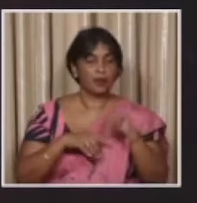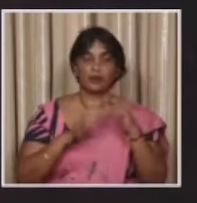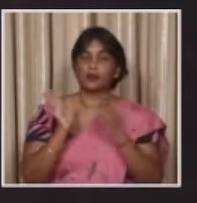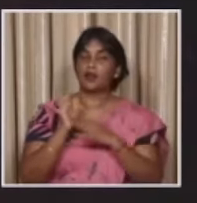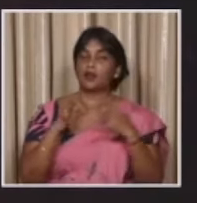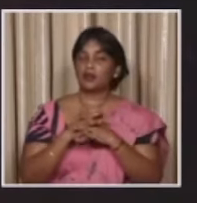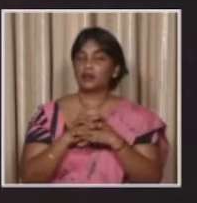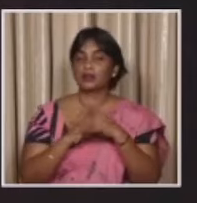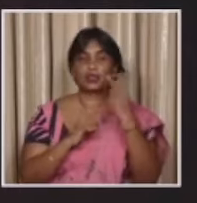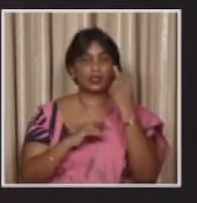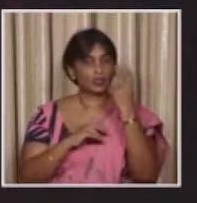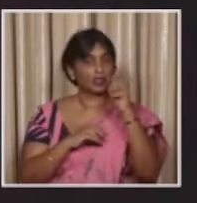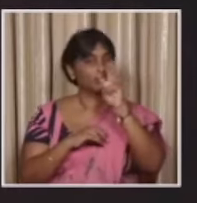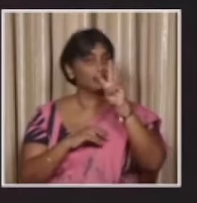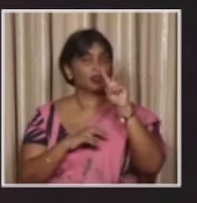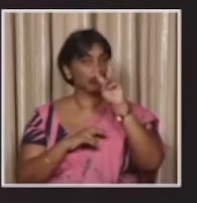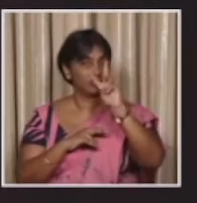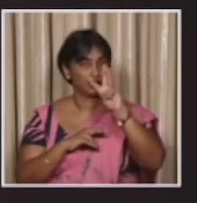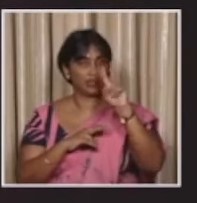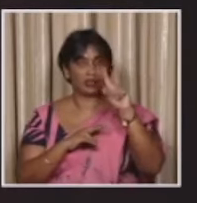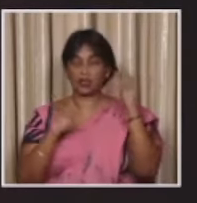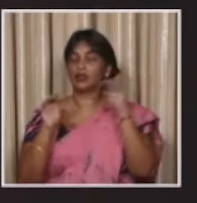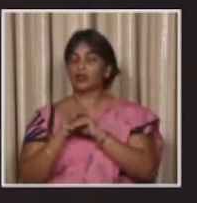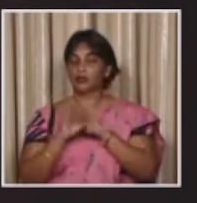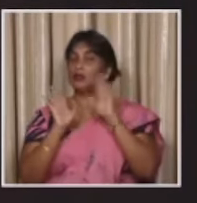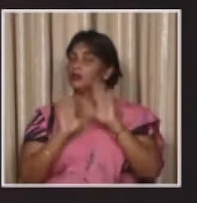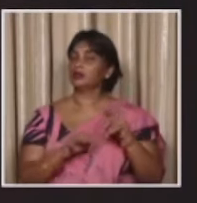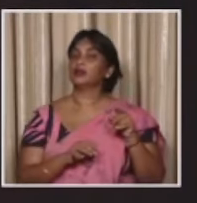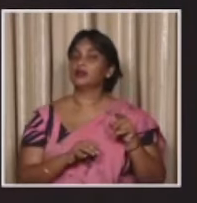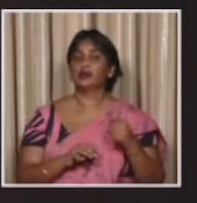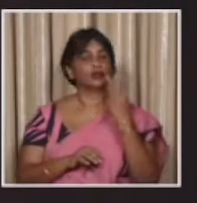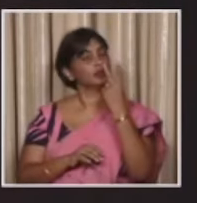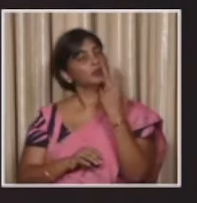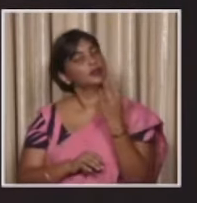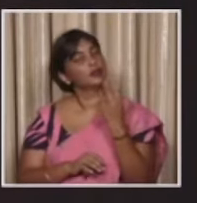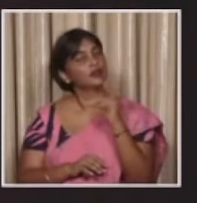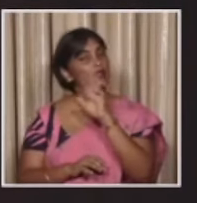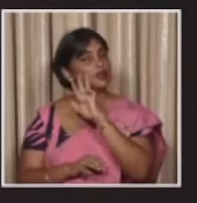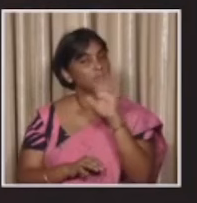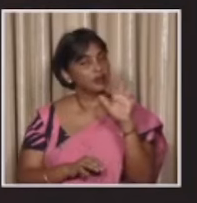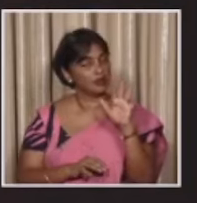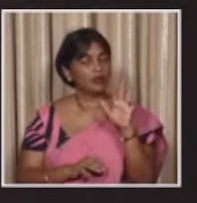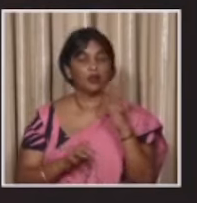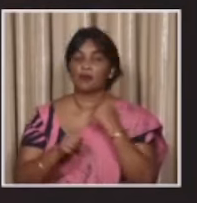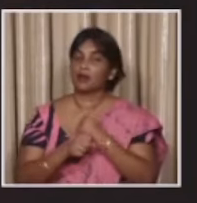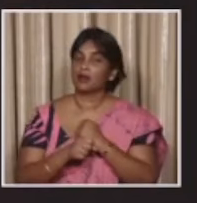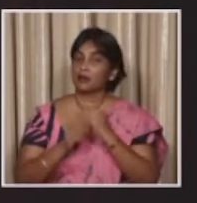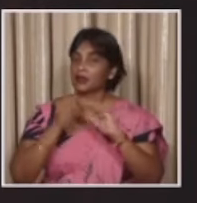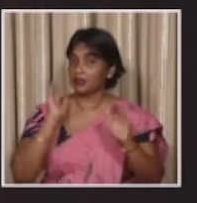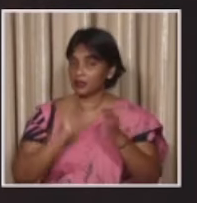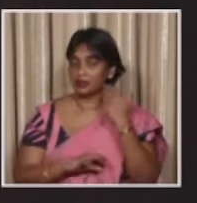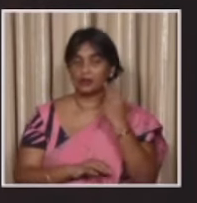මෙගාව 2032ක් එකතු කරන පද්ධතියට. හැබැයි 2019 ආණ්ඩුවෙන් ගෙදර